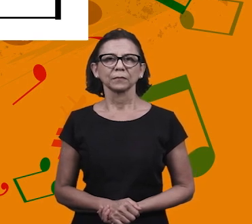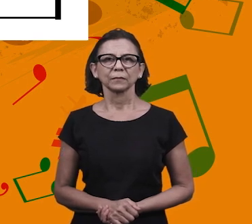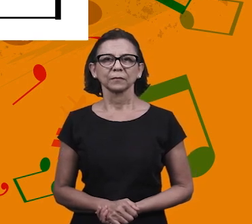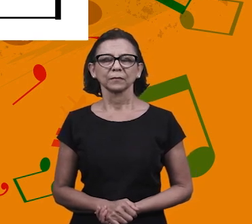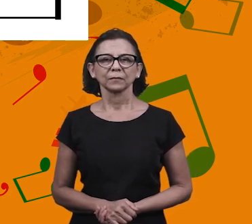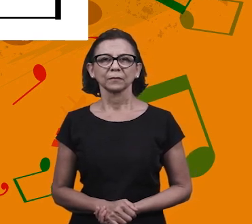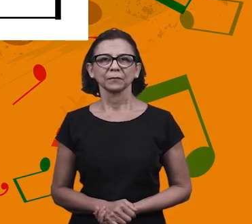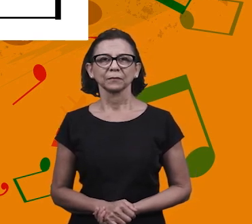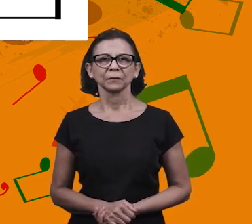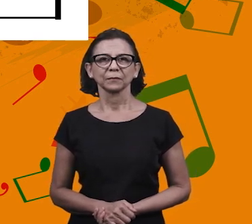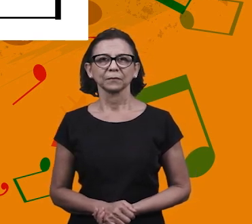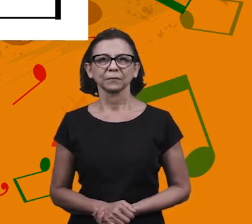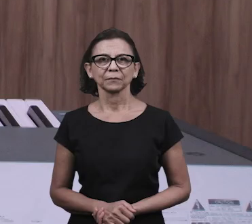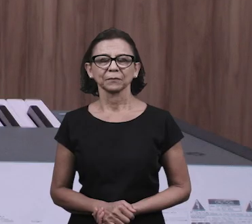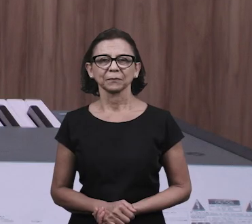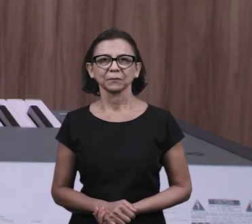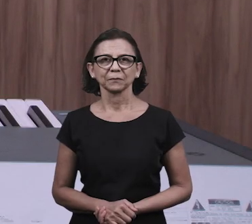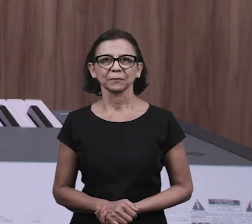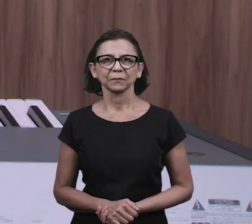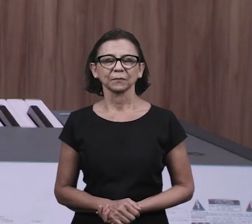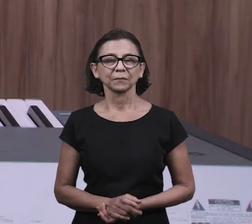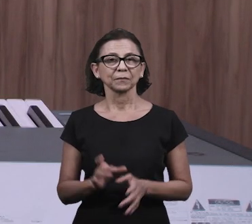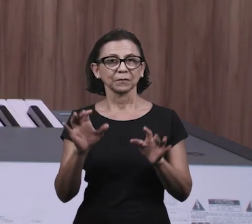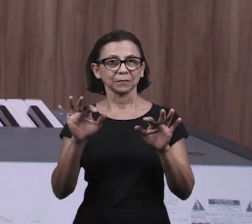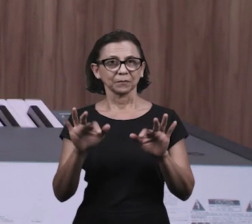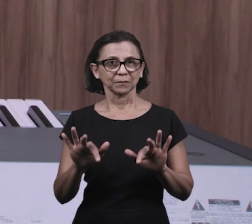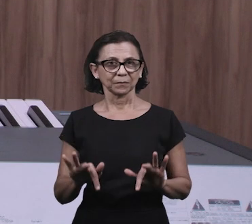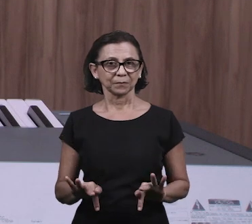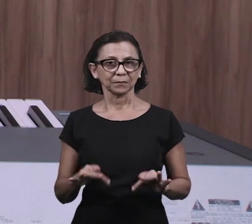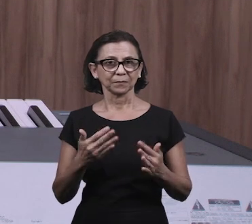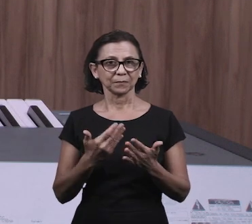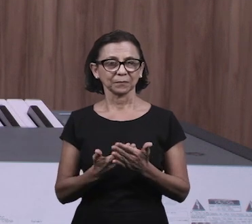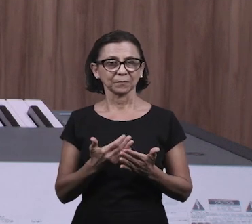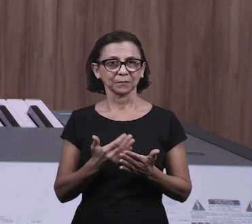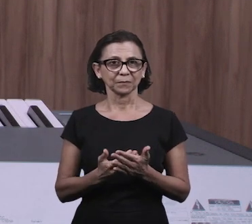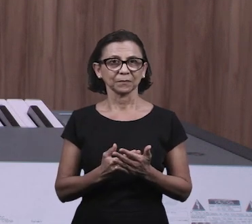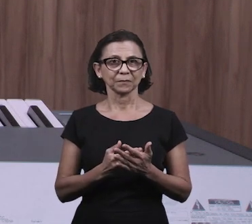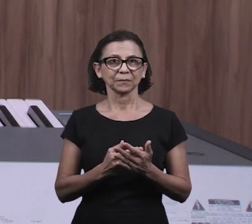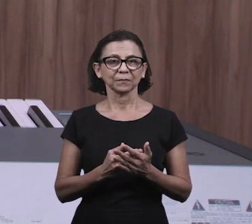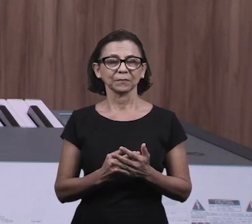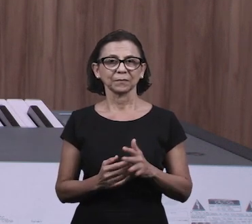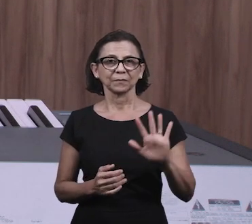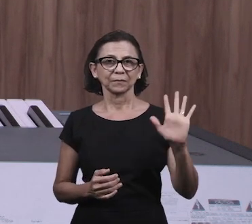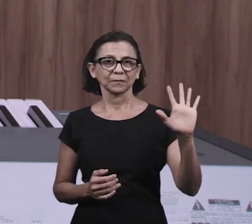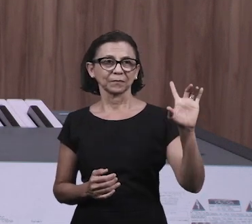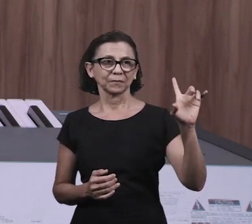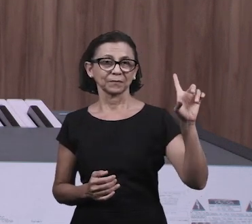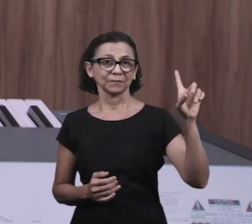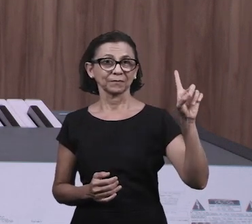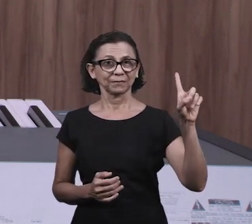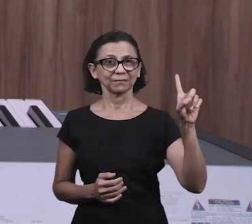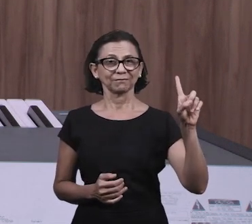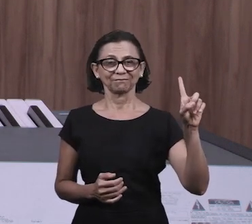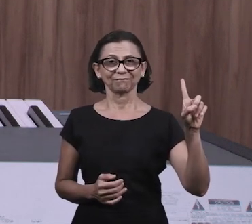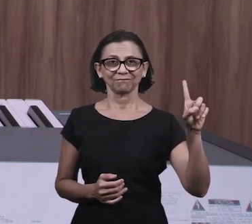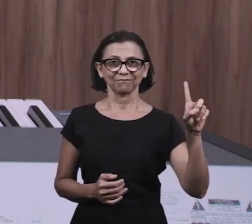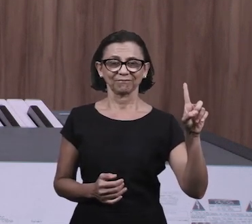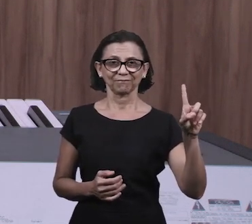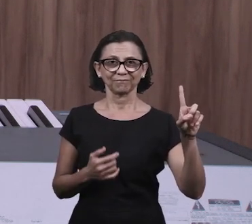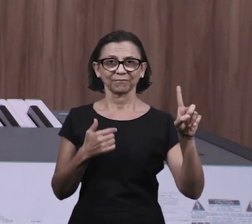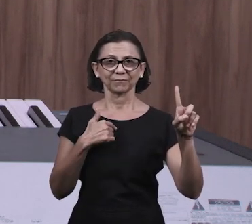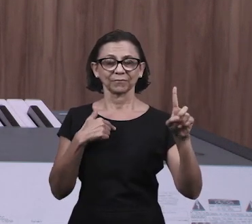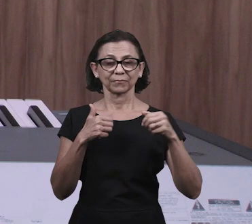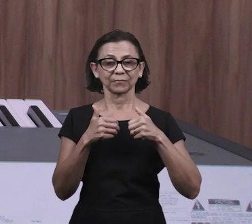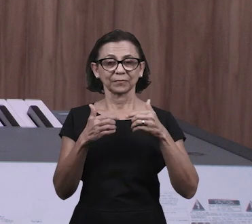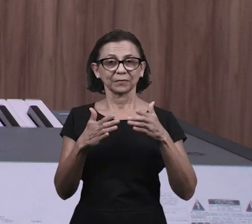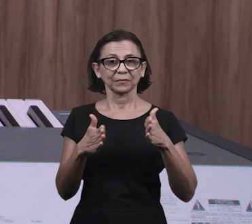mi. Et là, on reprend. Maintenant, pour finaliser l'étude, préparez-vous avec la main droite, avec la posture.